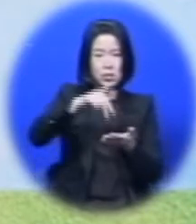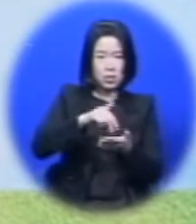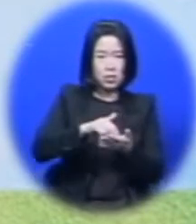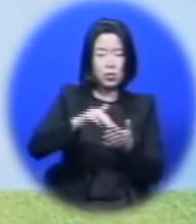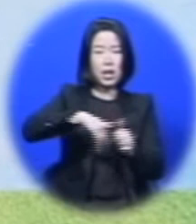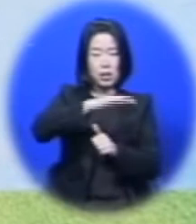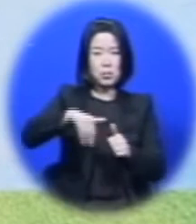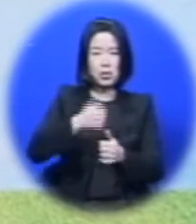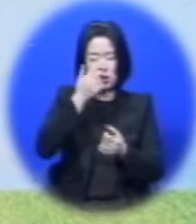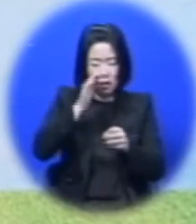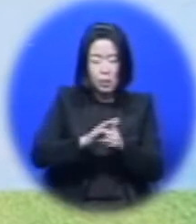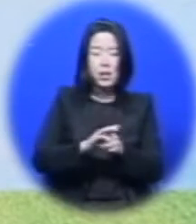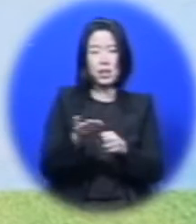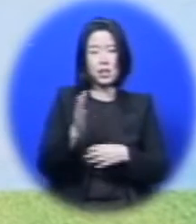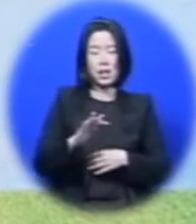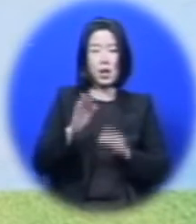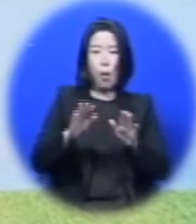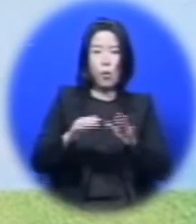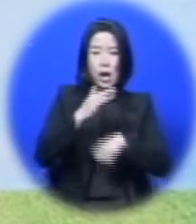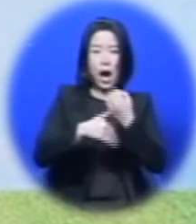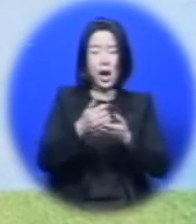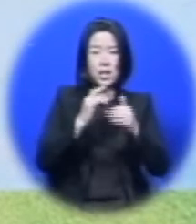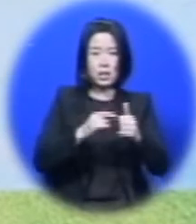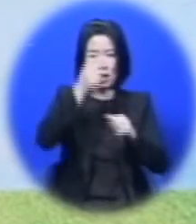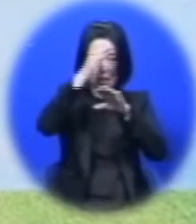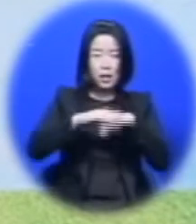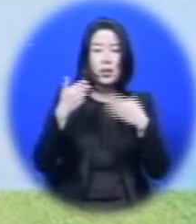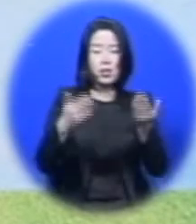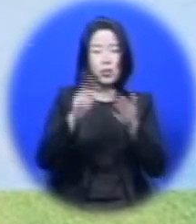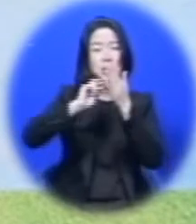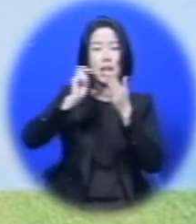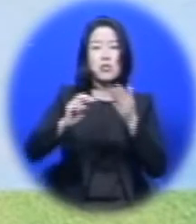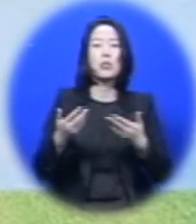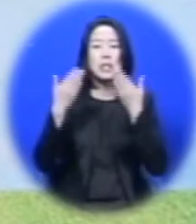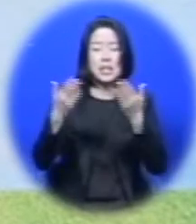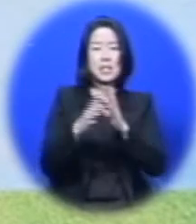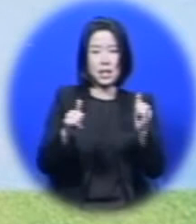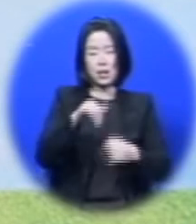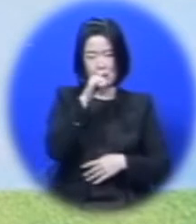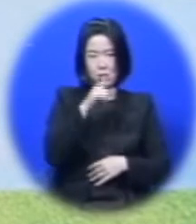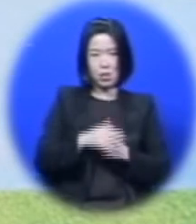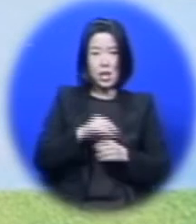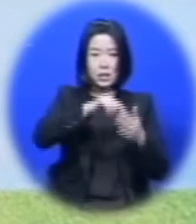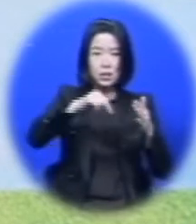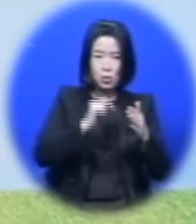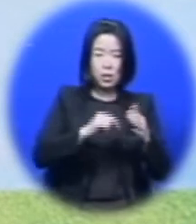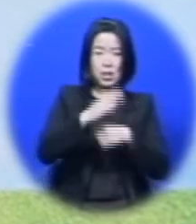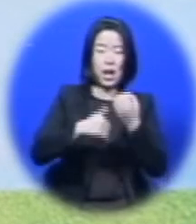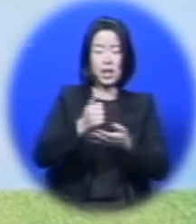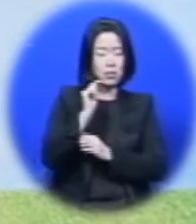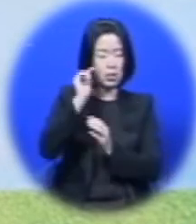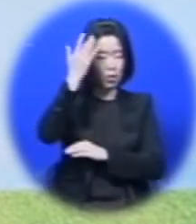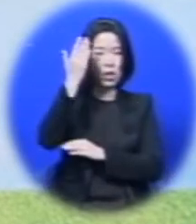기가 막힌데 오늘 하나님께 예배드리고 찬송드리는 이가 있단 말입니다. 그 속에서 하나님의